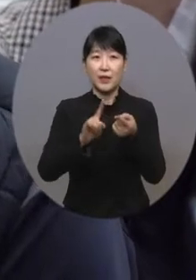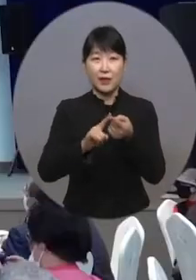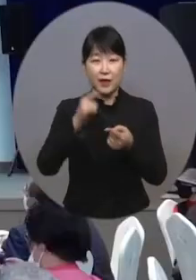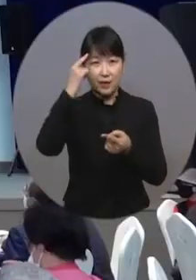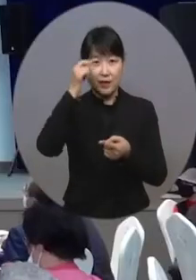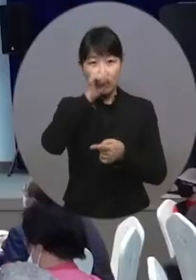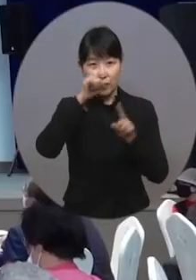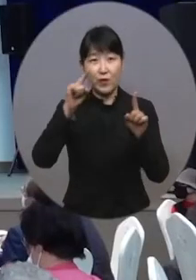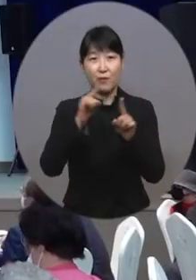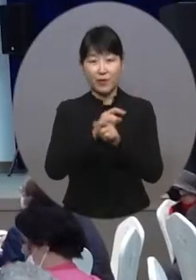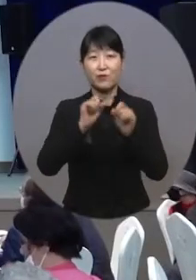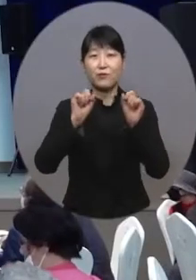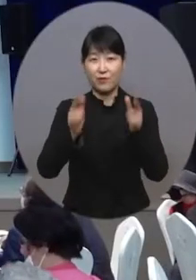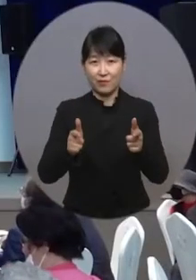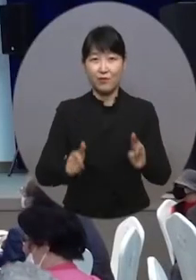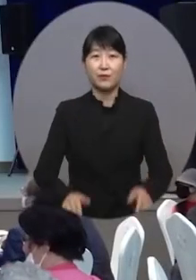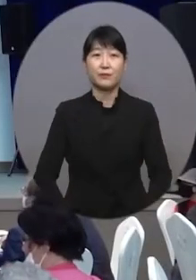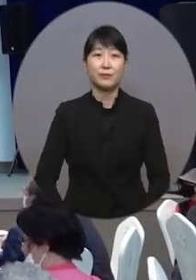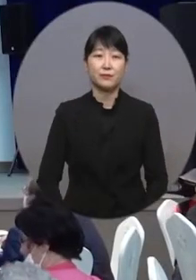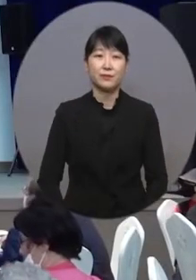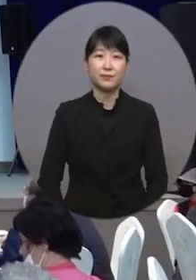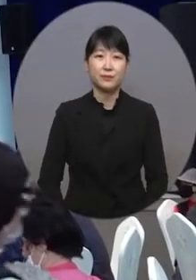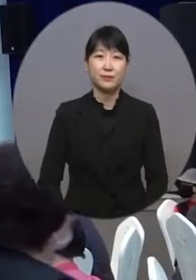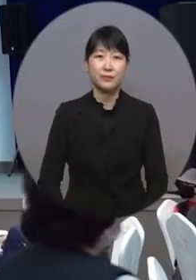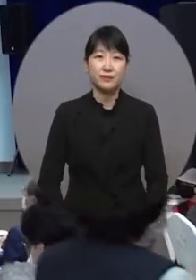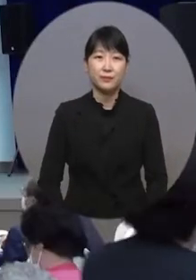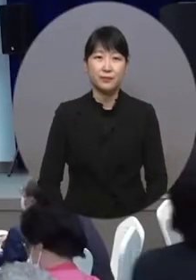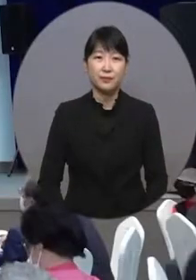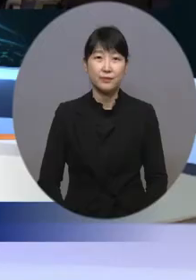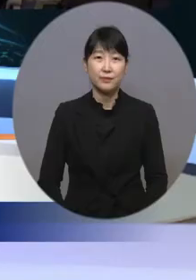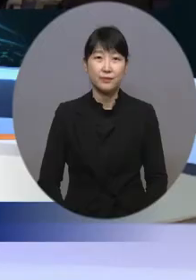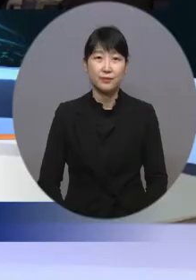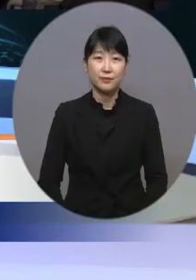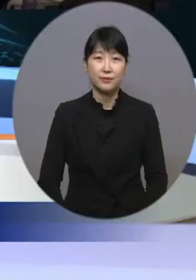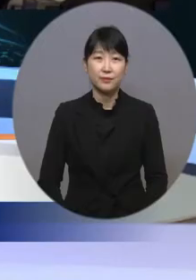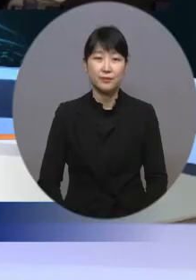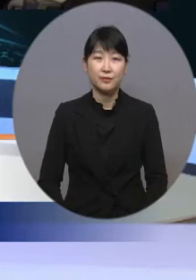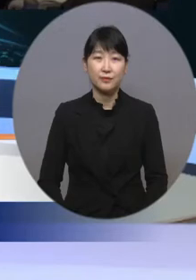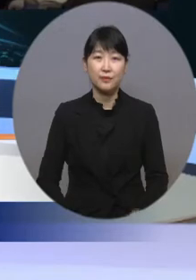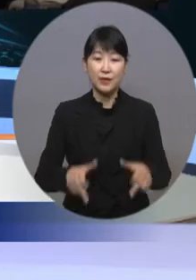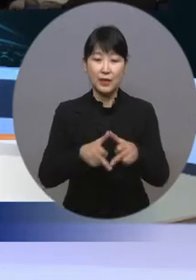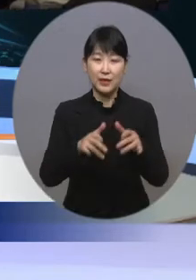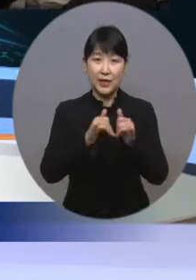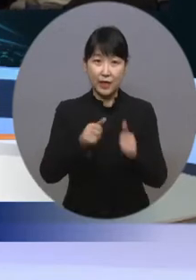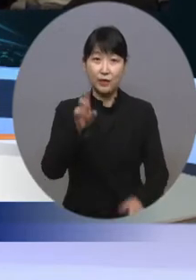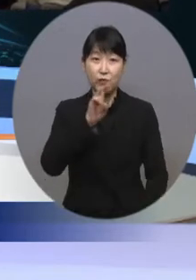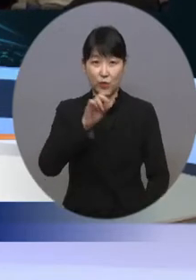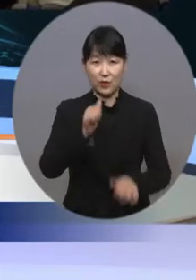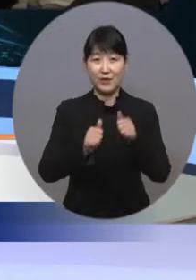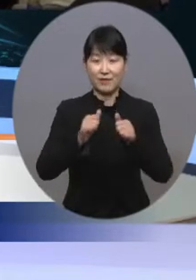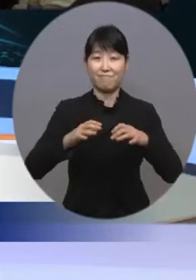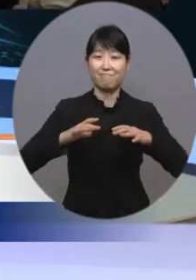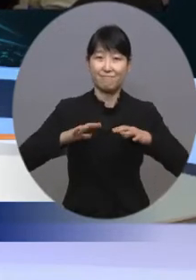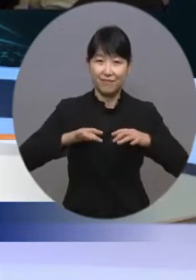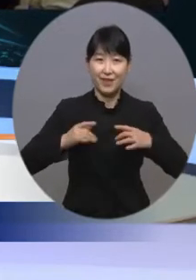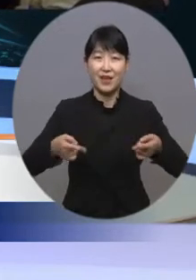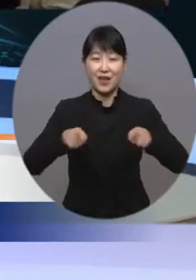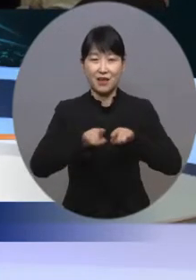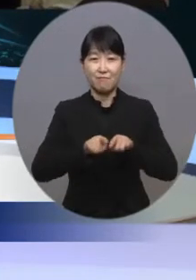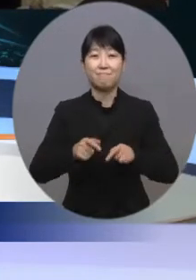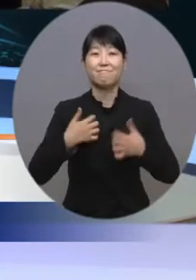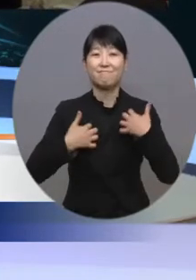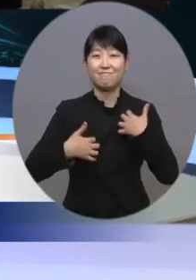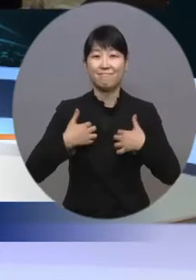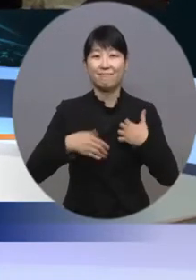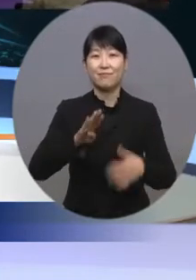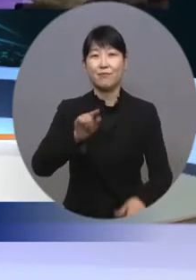되는 날이 되었습니다. 복지TV 뉴스 전우주입니다. 장애인들이 노래 실력을 뽐내며 함께 하나 되어